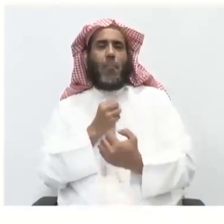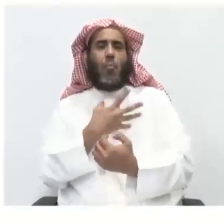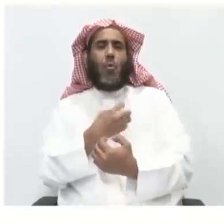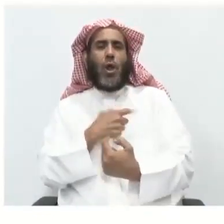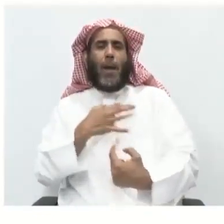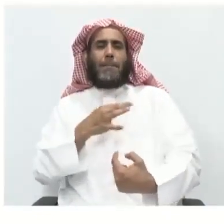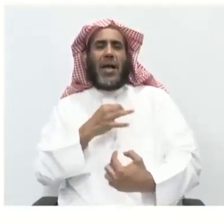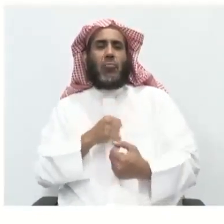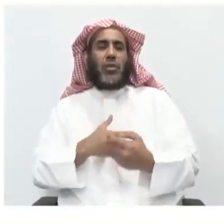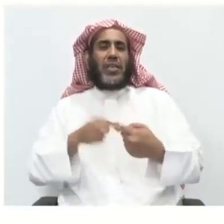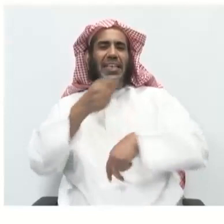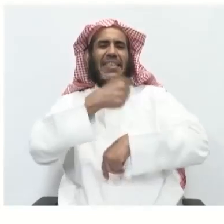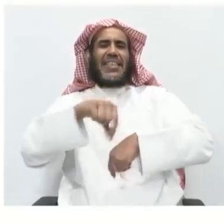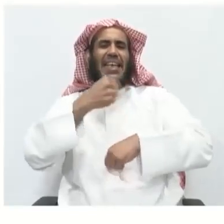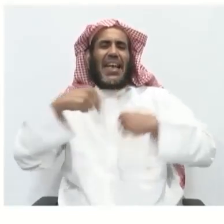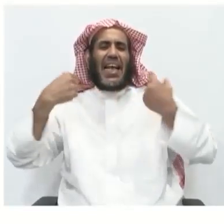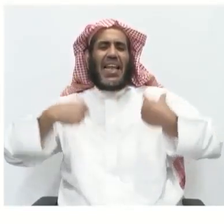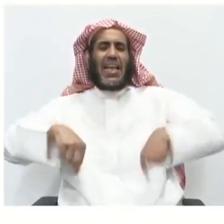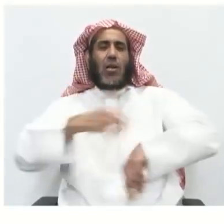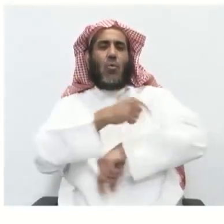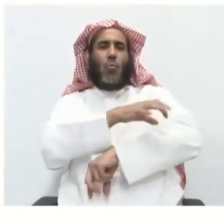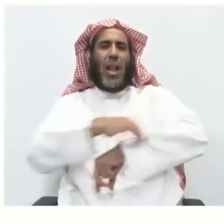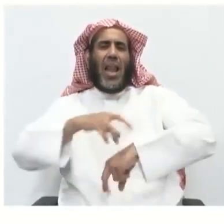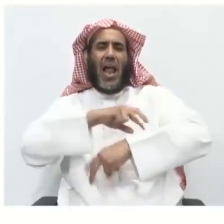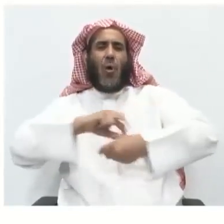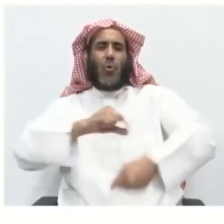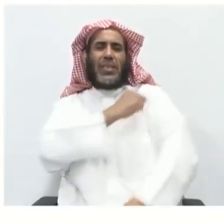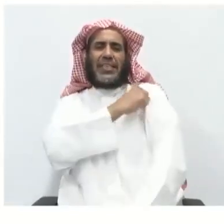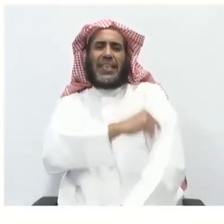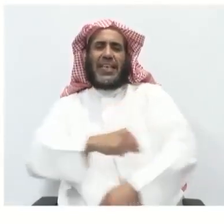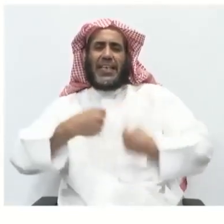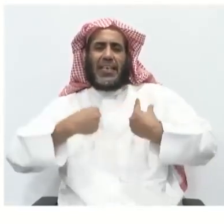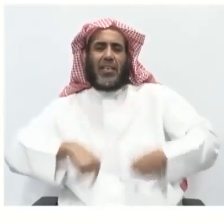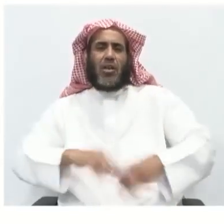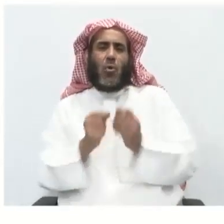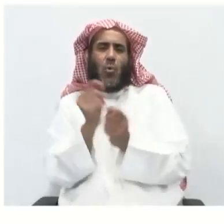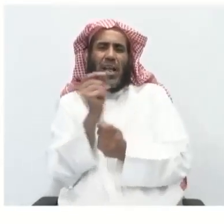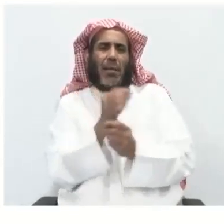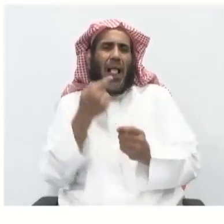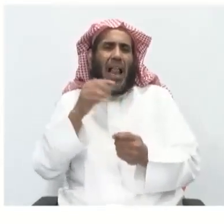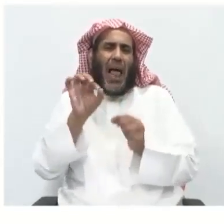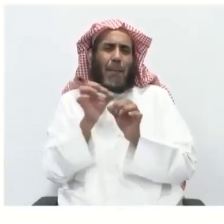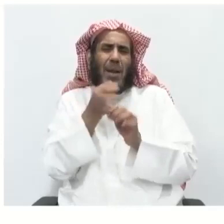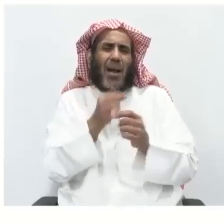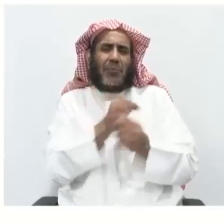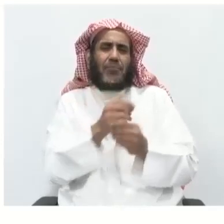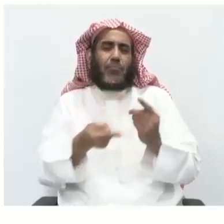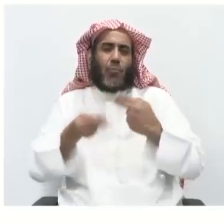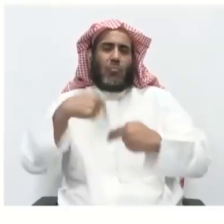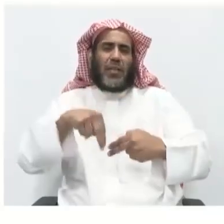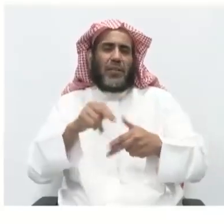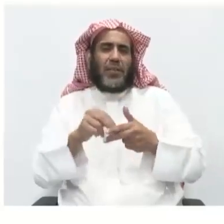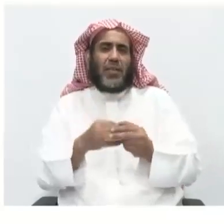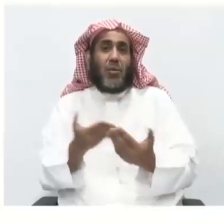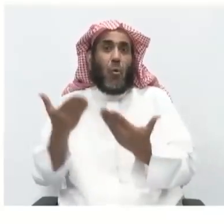وعندنا الشرايين والاورده في داخل الشريان لدينا كرات الدم الحمراء ثم ياتي